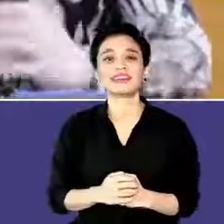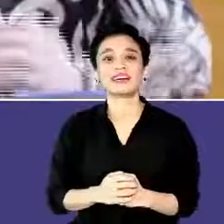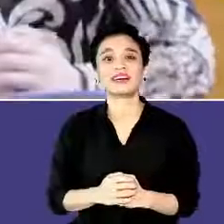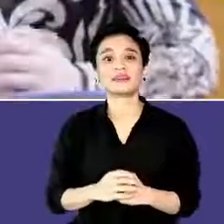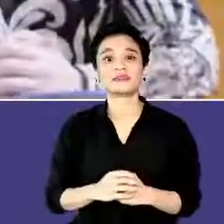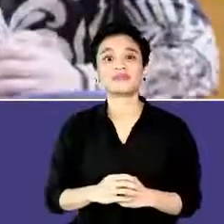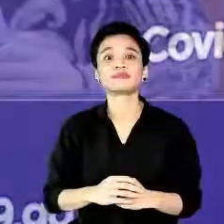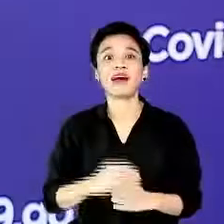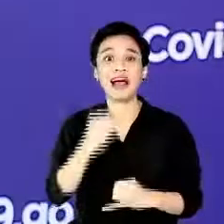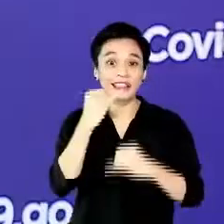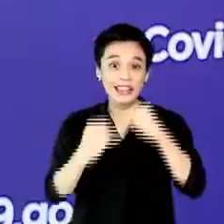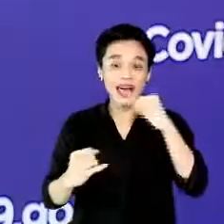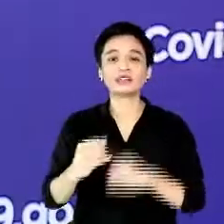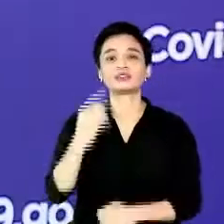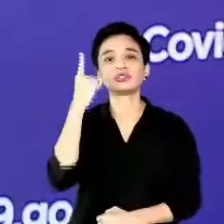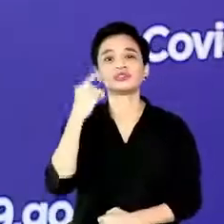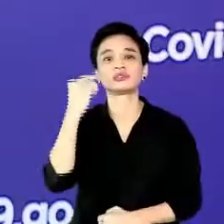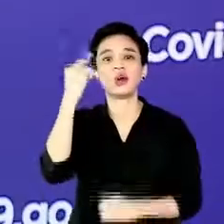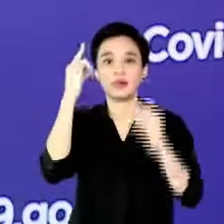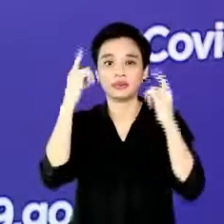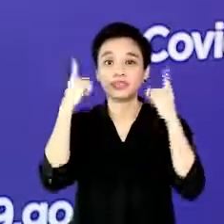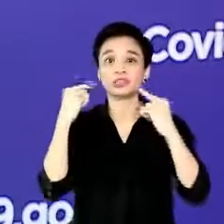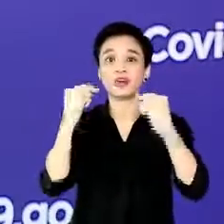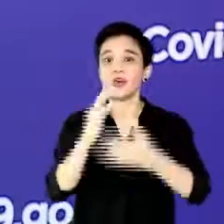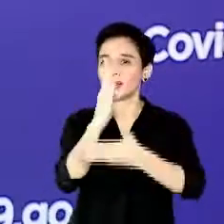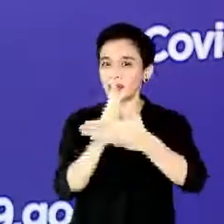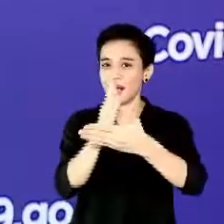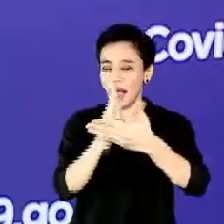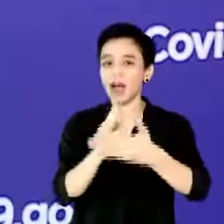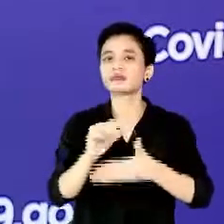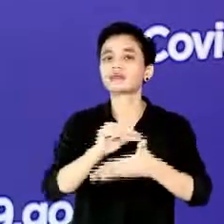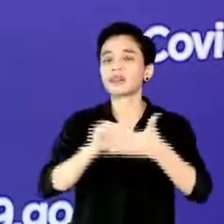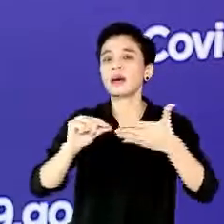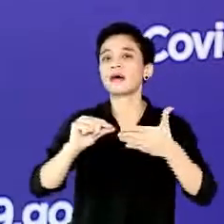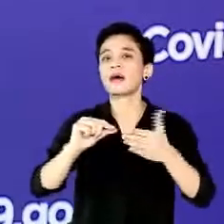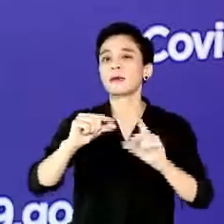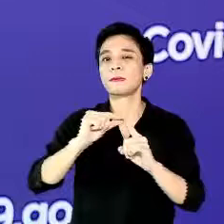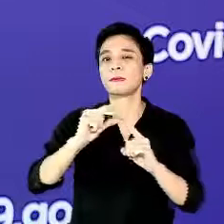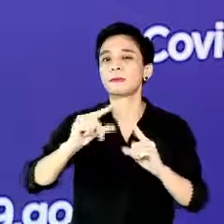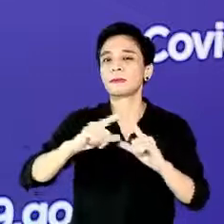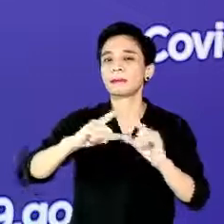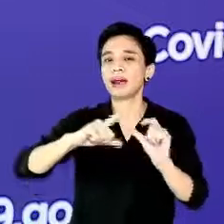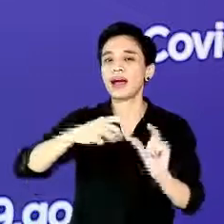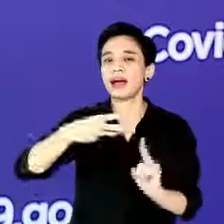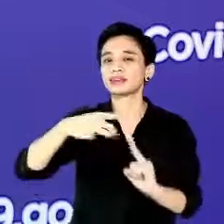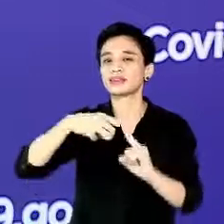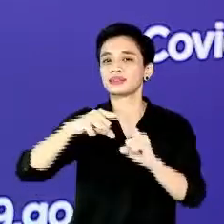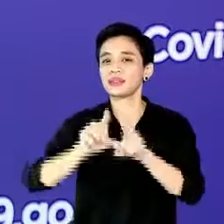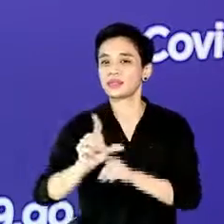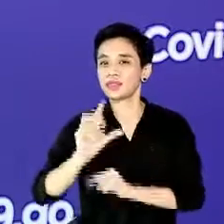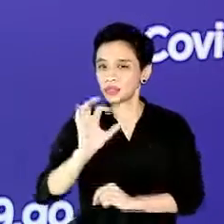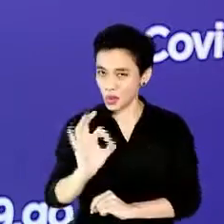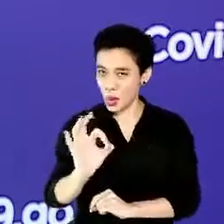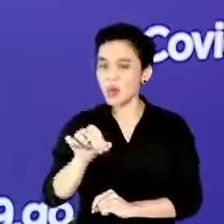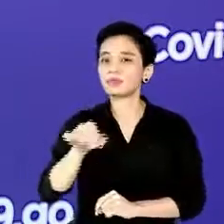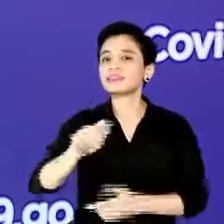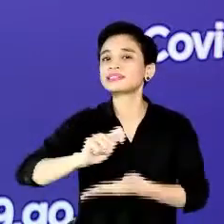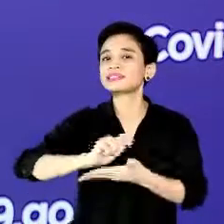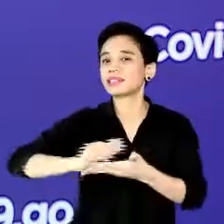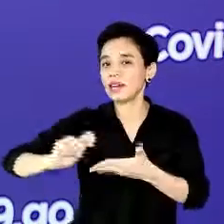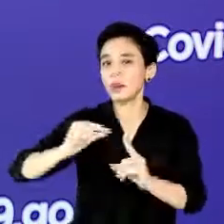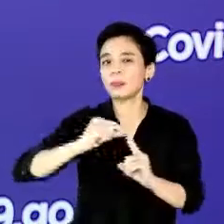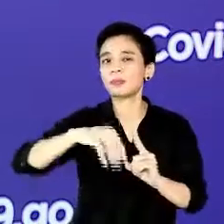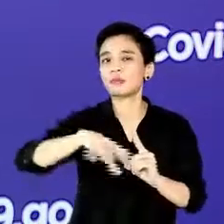Emil dan juga dari Jawa Tengah telah terhubung dengan Doctor Prasetyo Aribowo SH m.soc SC selaku Sekretaris